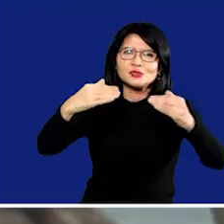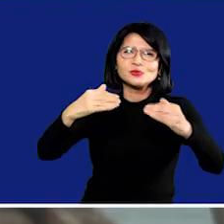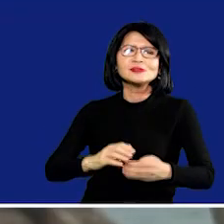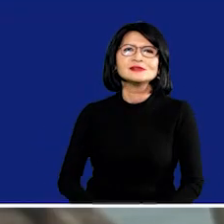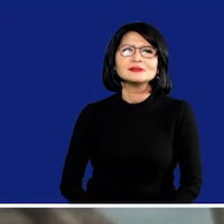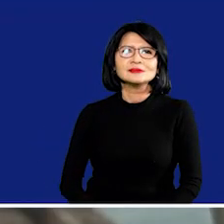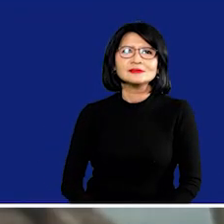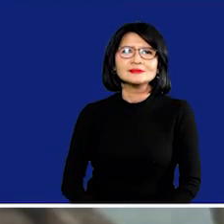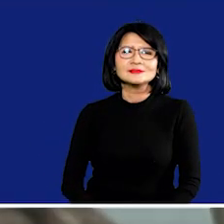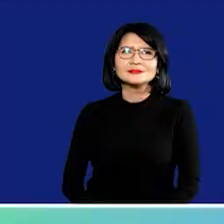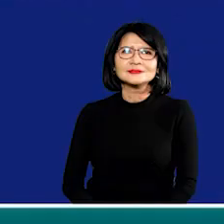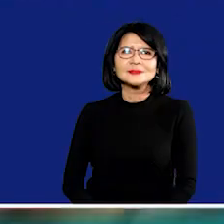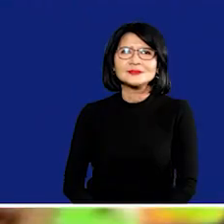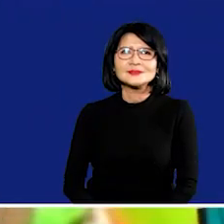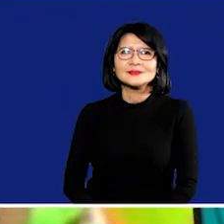maju.